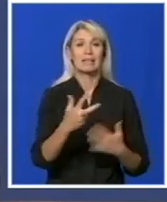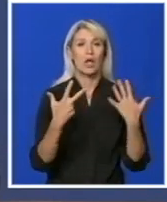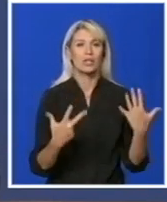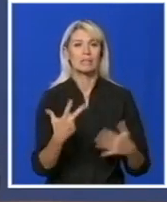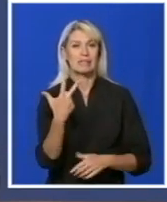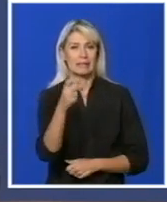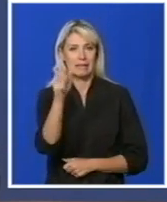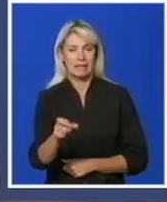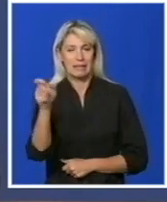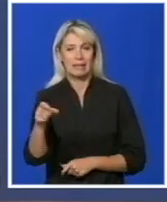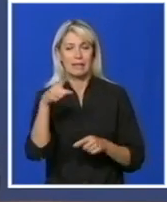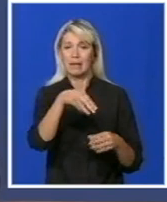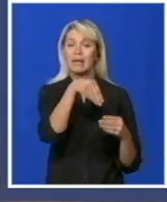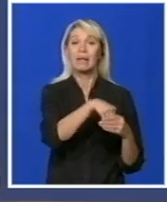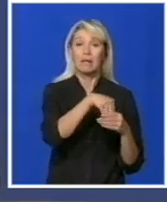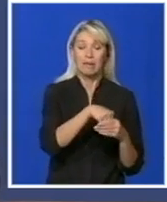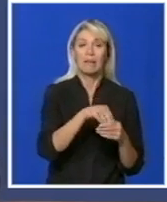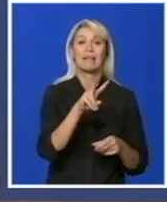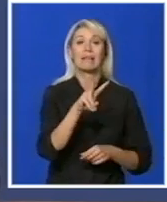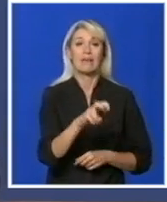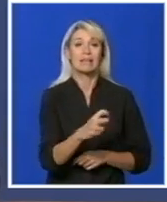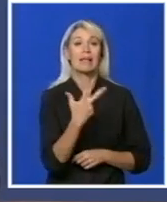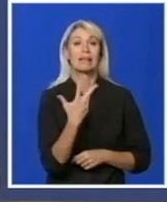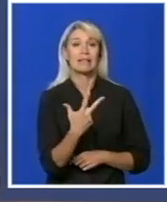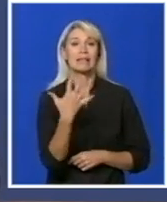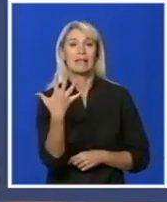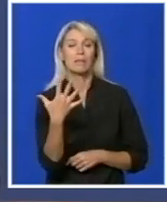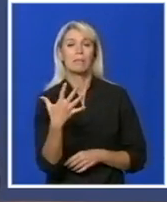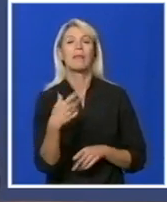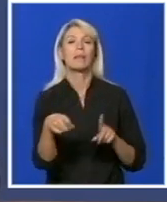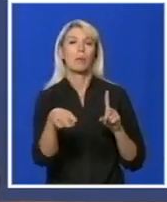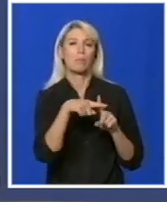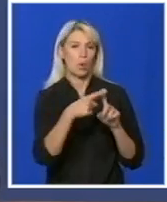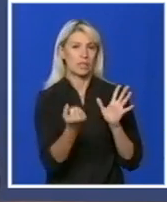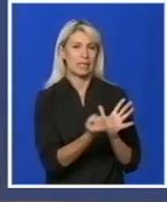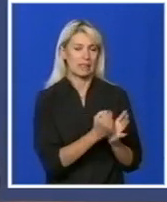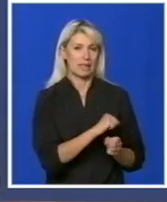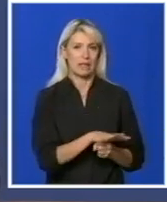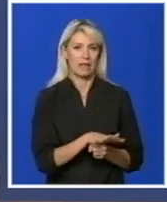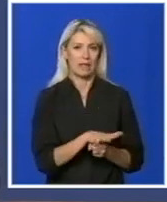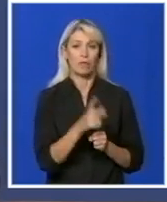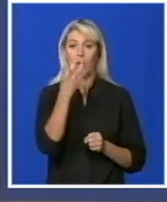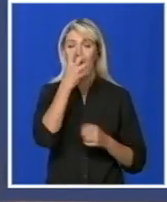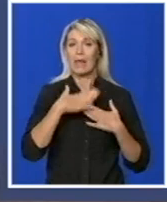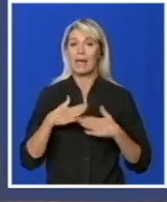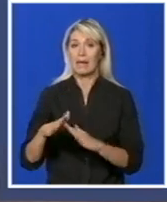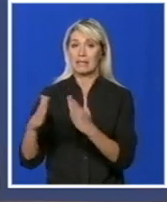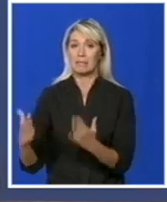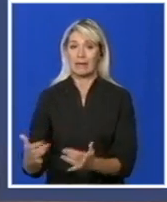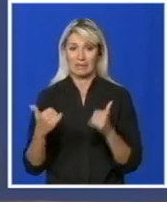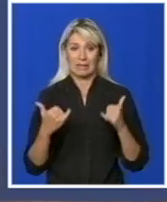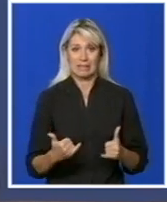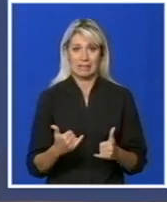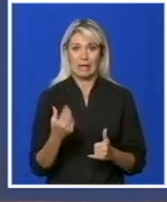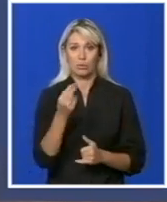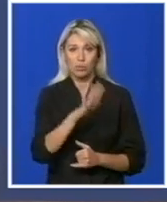9.383 osobe, od kojih je 235 pozitivno. Na respiratorima se trenutno u Srbiji